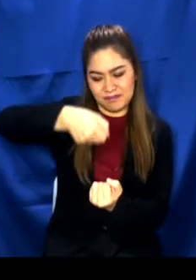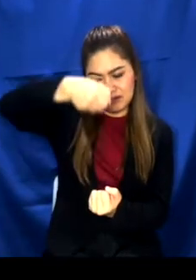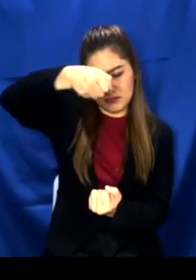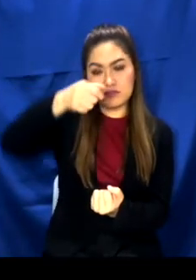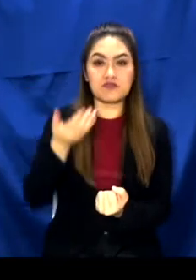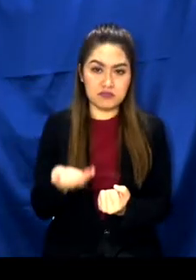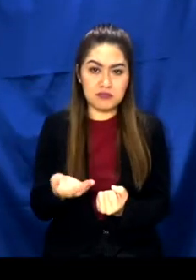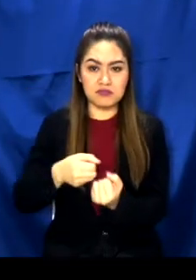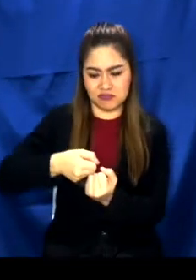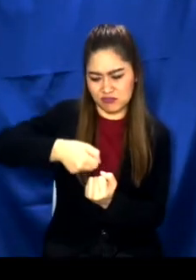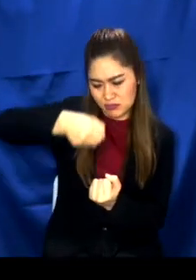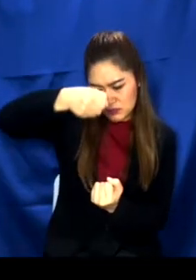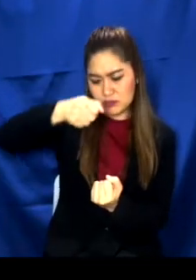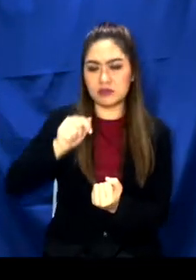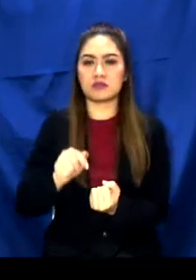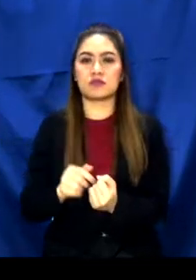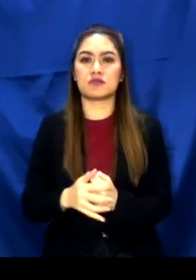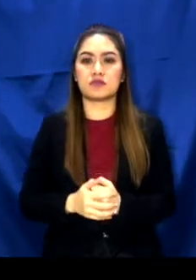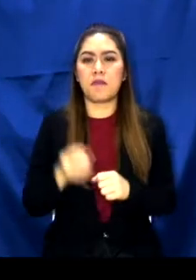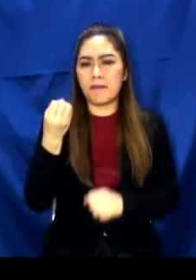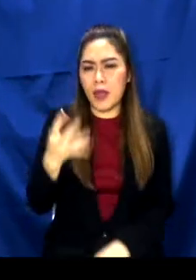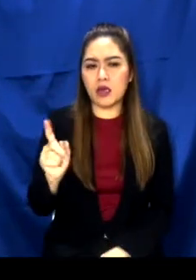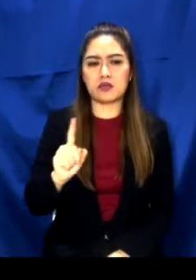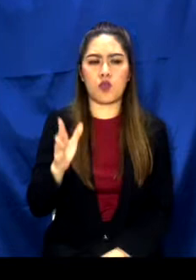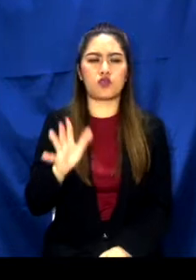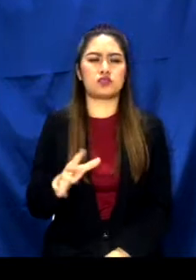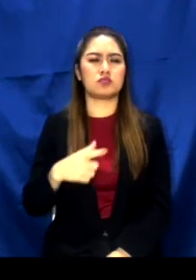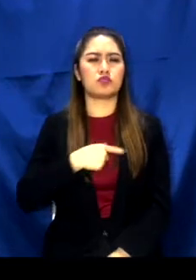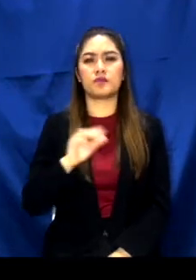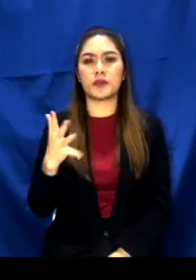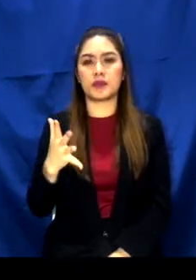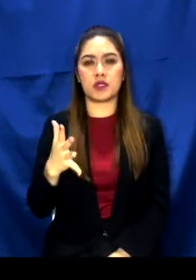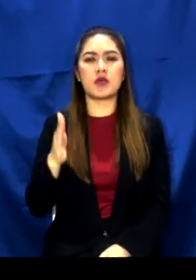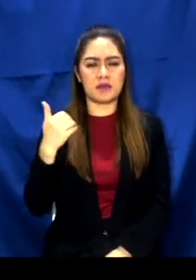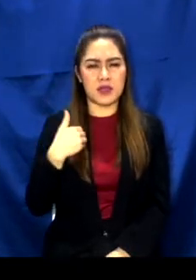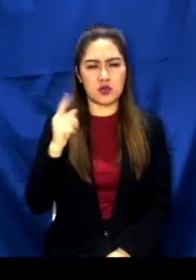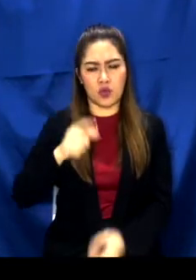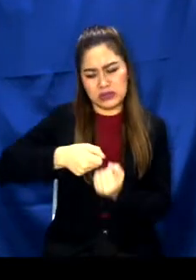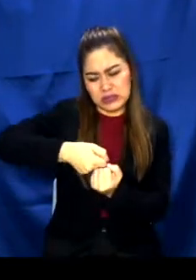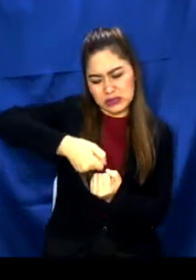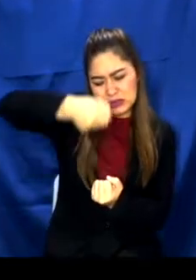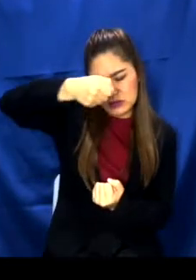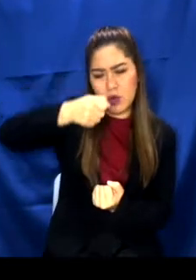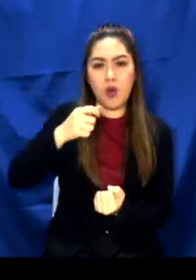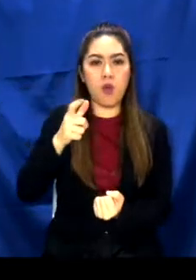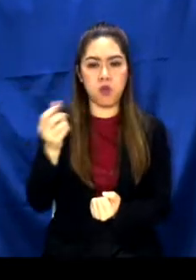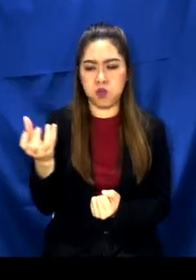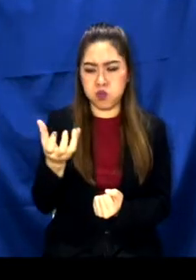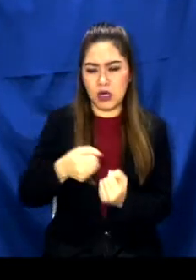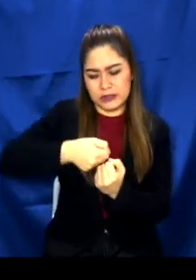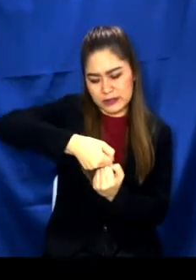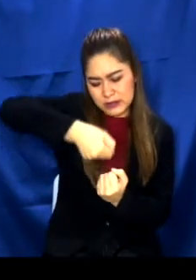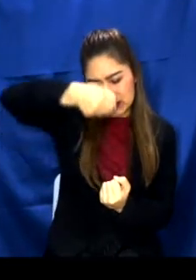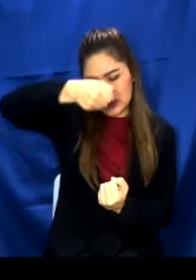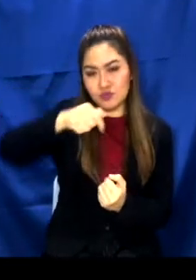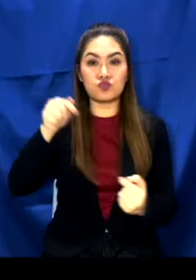แบบนี้แต่ส่วนใหญ่ก็จะไม่มีใครใช้นะคะนอกจากเป็นบางฟอนต์ที่มันยืดมากหรือว่ามันอ้วนมากเราก็จะยืดมันขึ้นให้มันพอดีสม